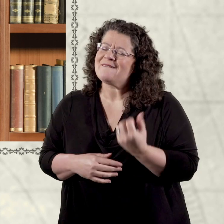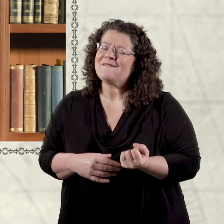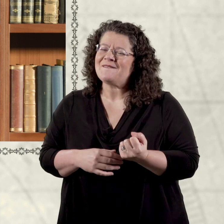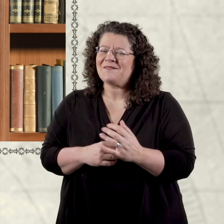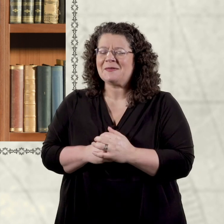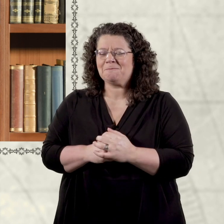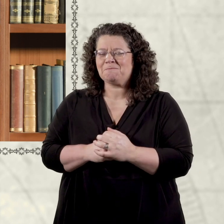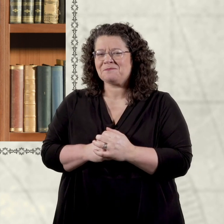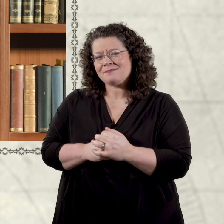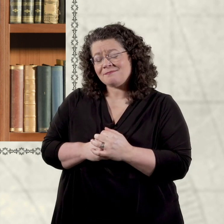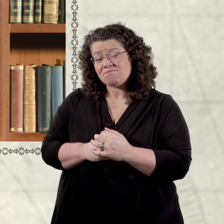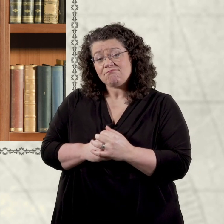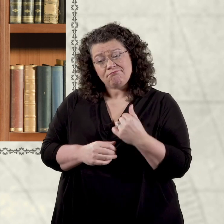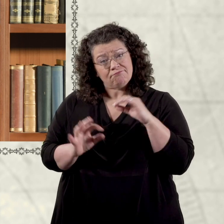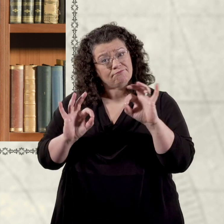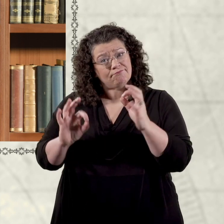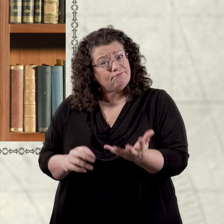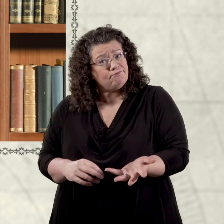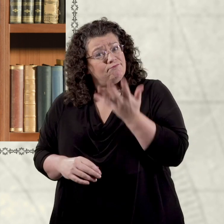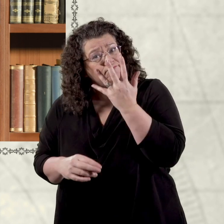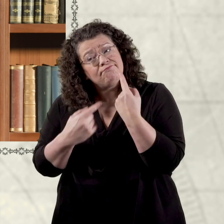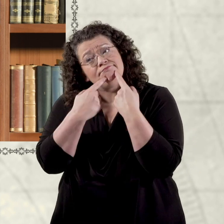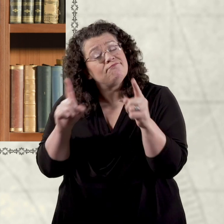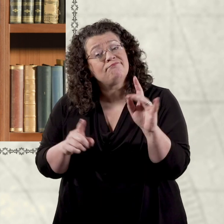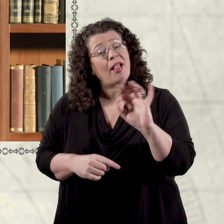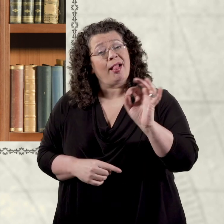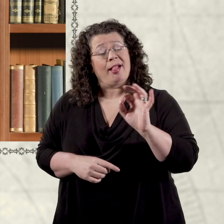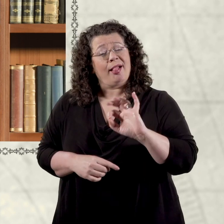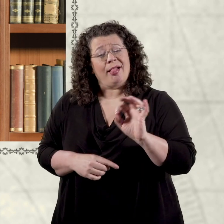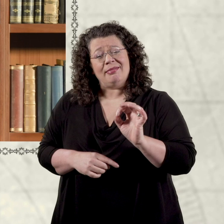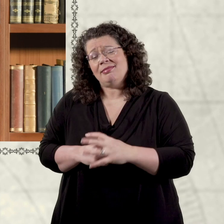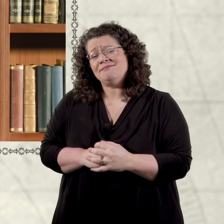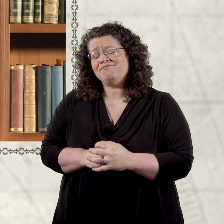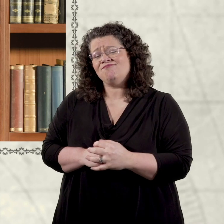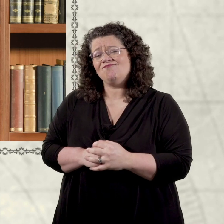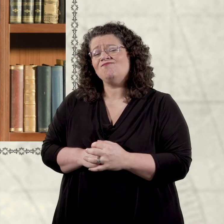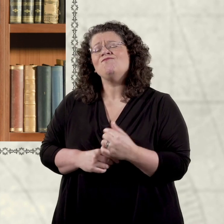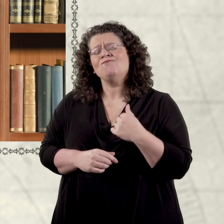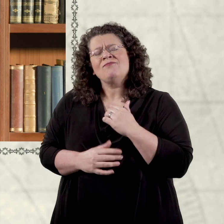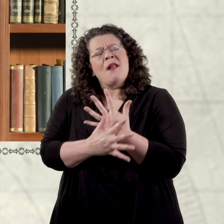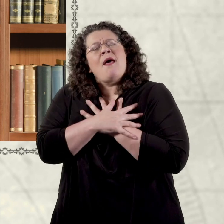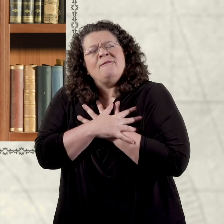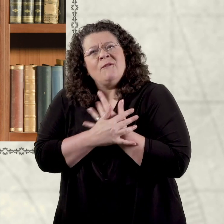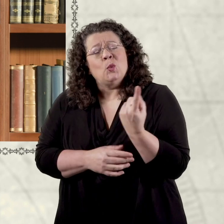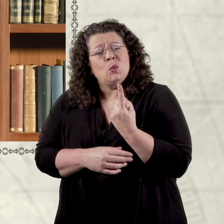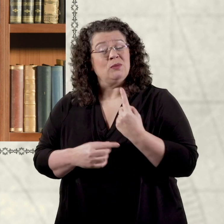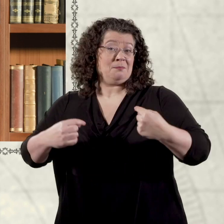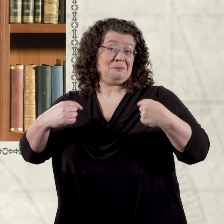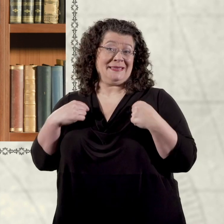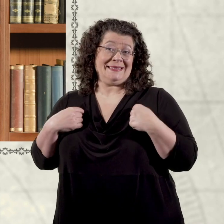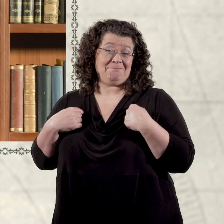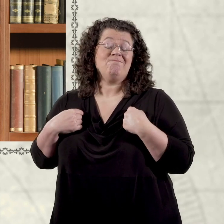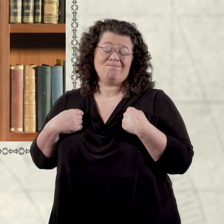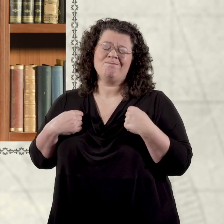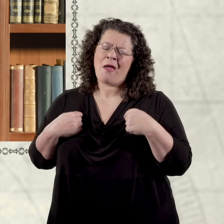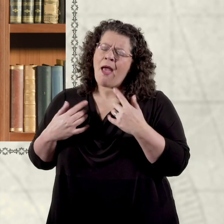nes i syrthio mewn cariad. A dos gen i ddim cwilydd deud wrthych chi chwaith, dwi mewn cariad efo fi